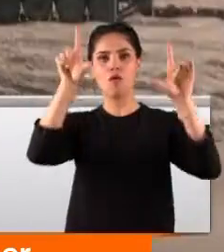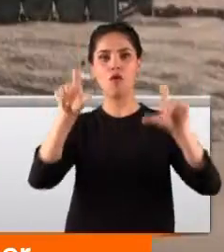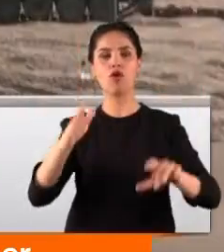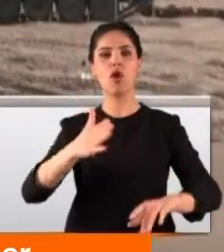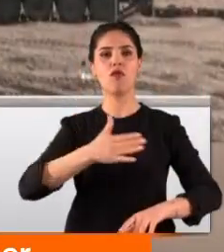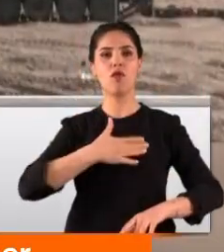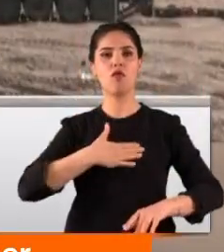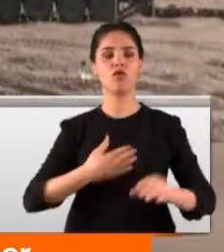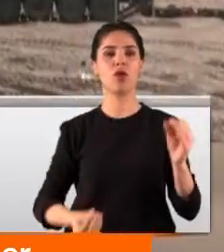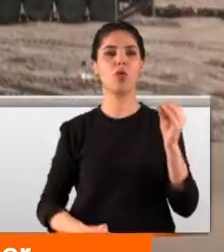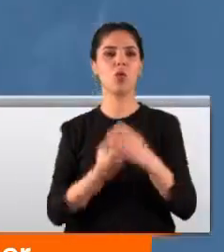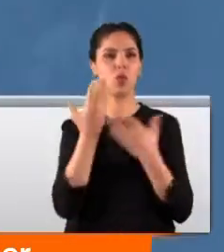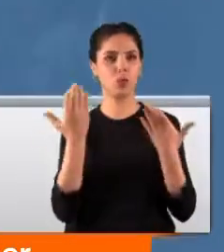kuruldu.